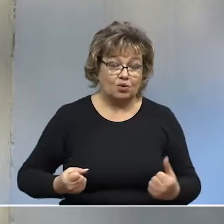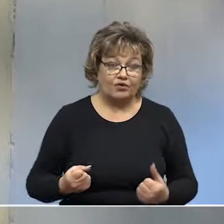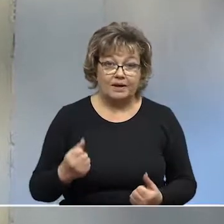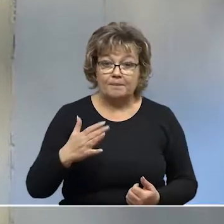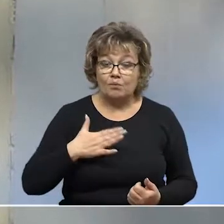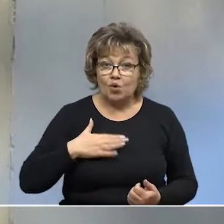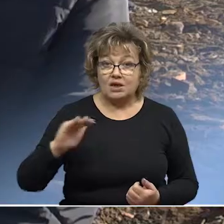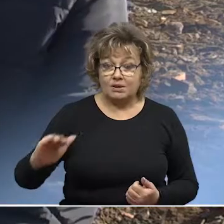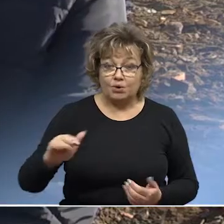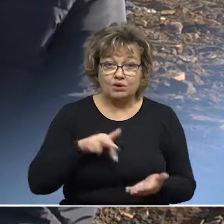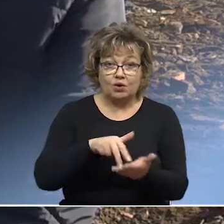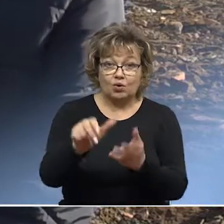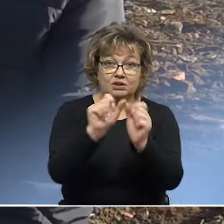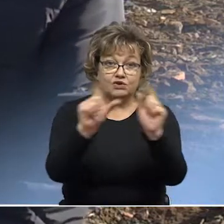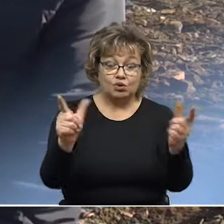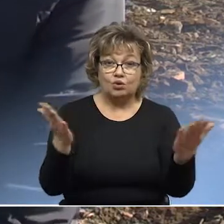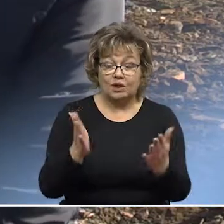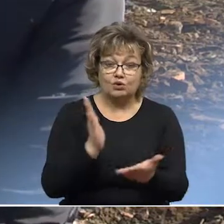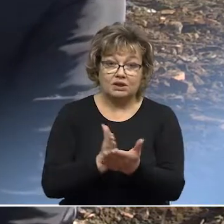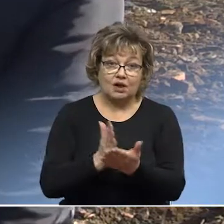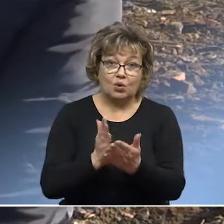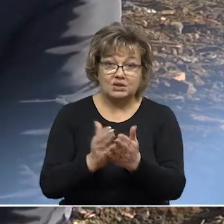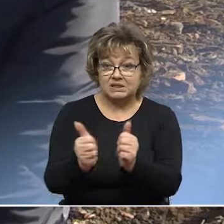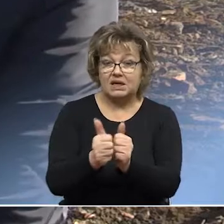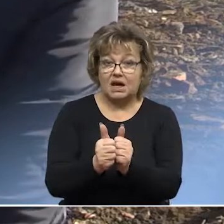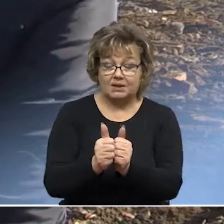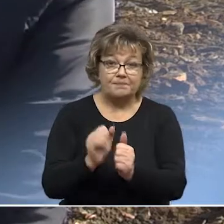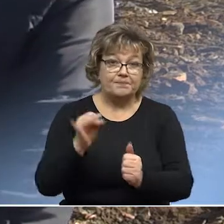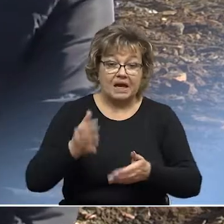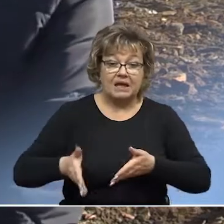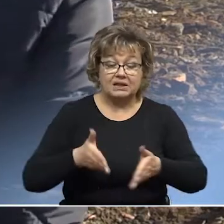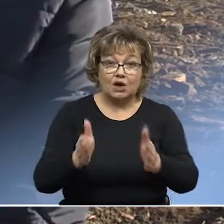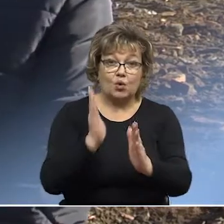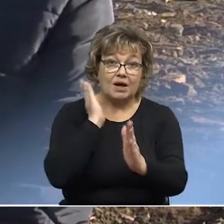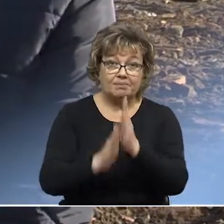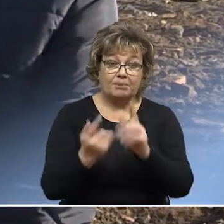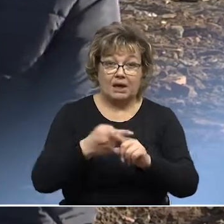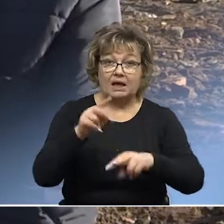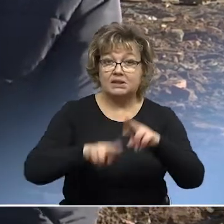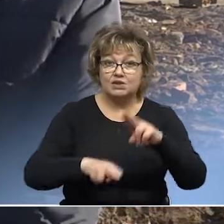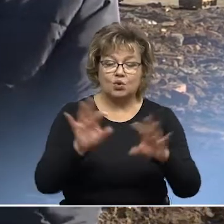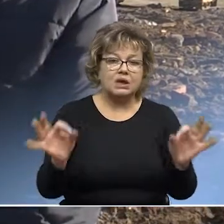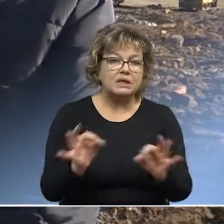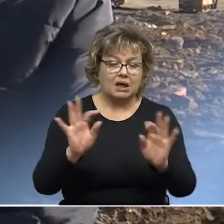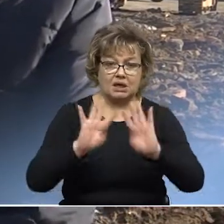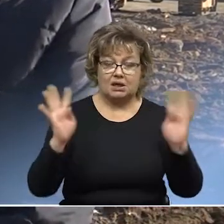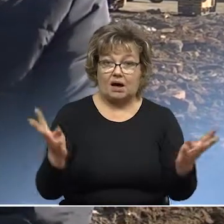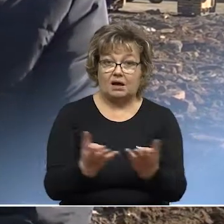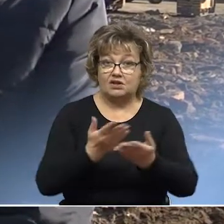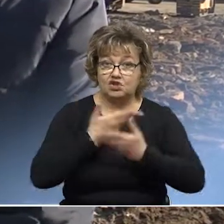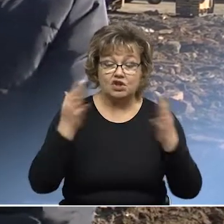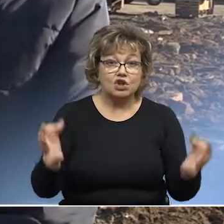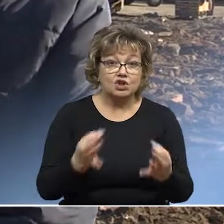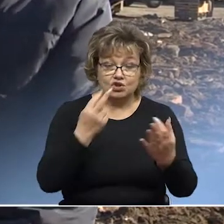здоровья. На мой ребенок ходит в школу, которая находится в шаговой доступности, и дорога в школу, она проходит мимо этой стройки. Никаких